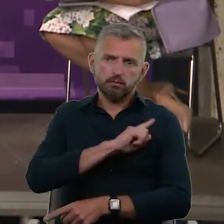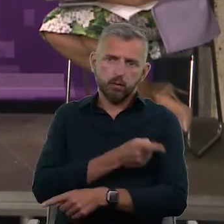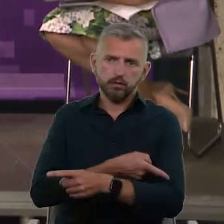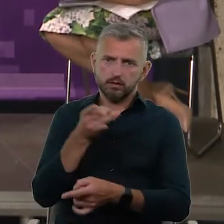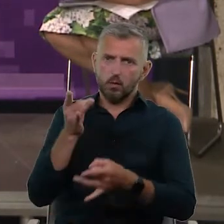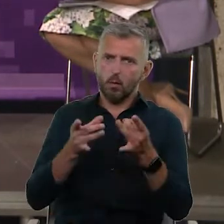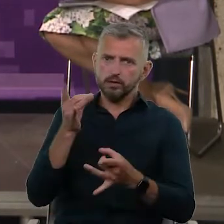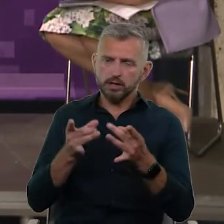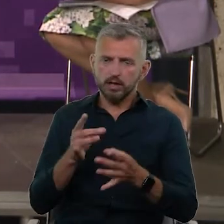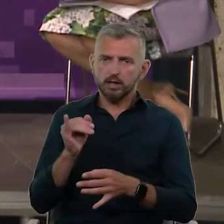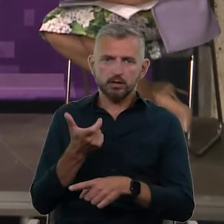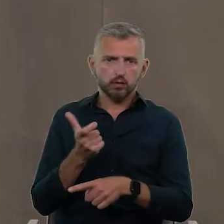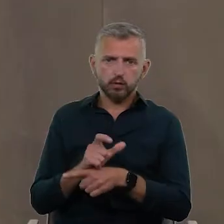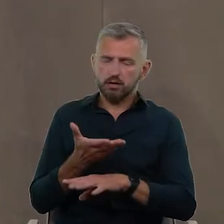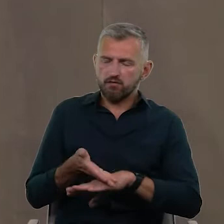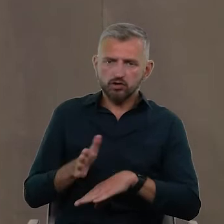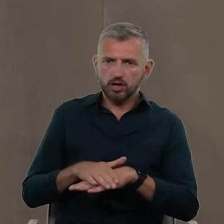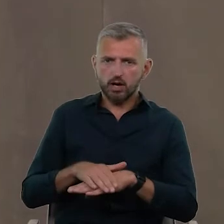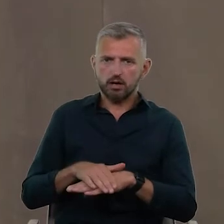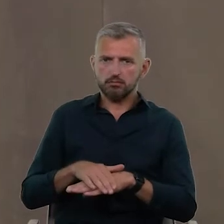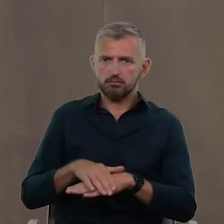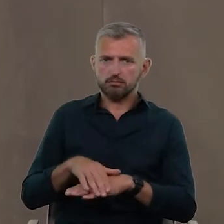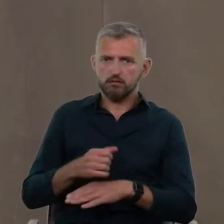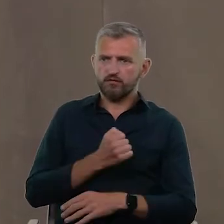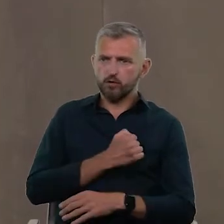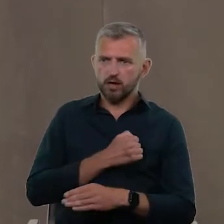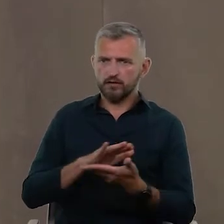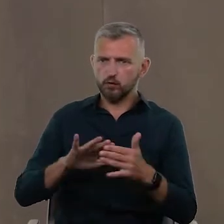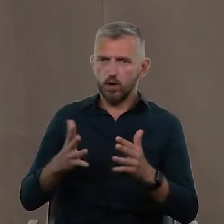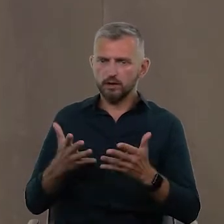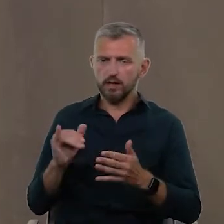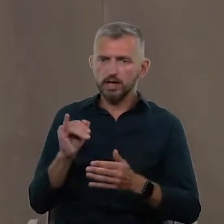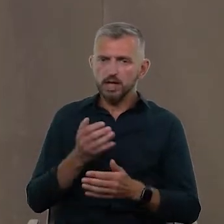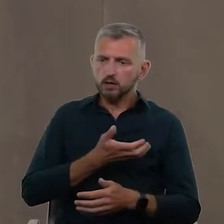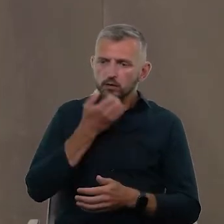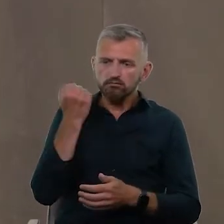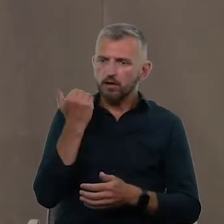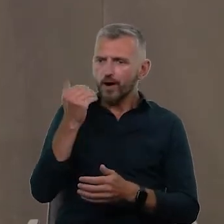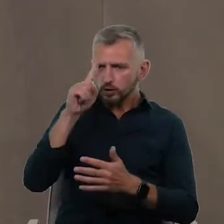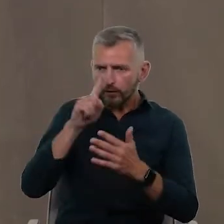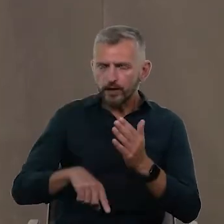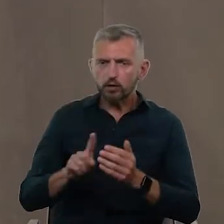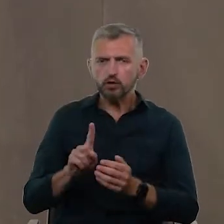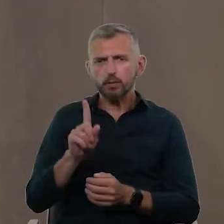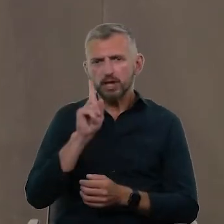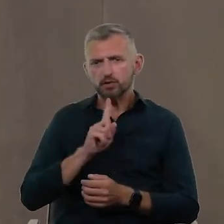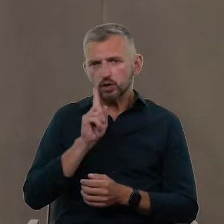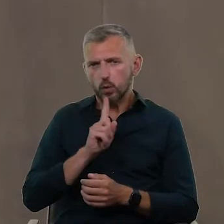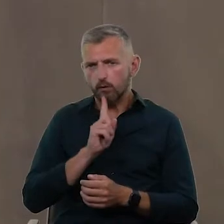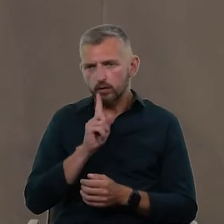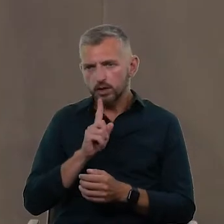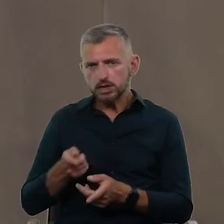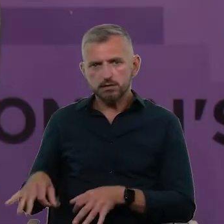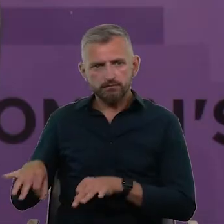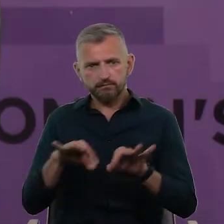важка сама воєнна ситуація. І скористатися вашою довірою в тому, щоб тимчасово принаймні